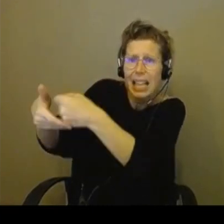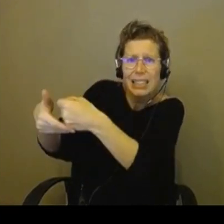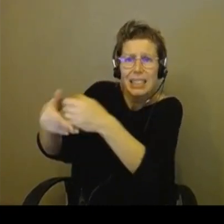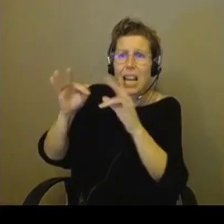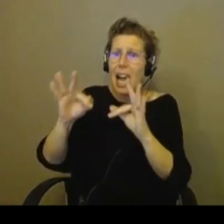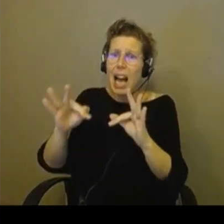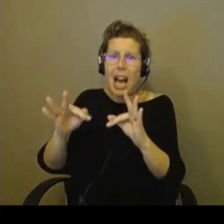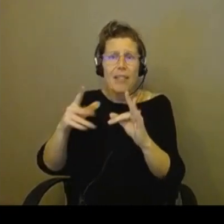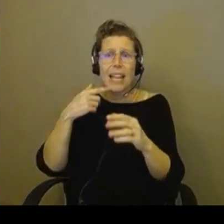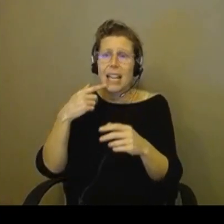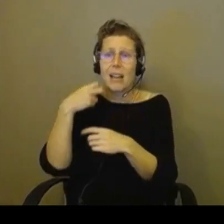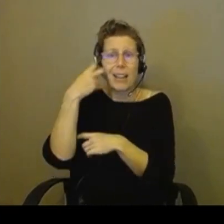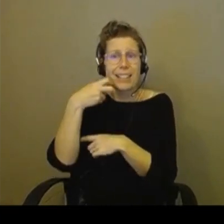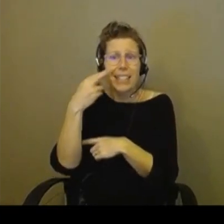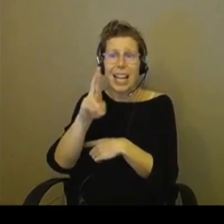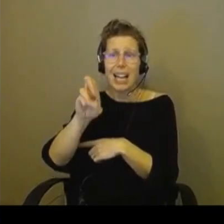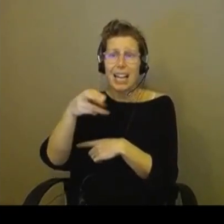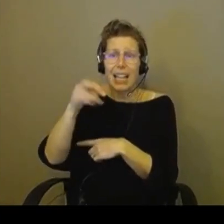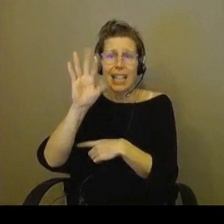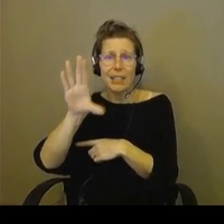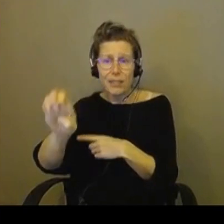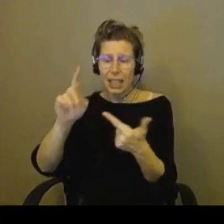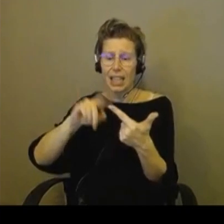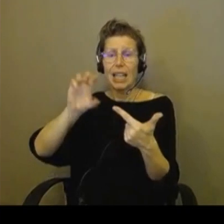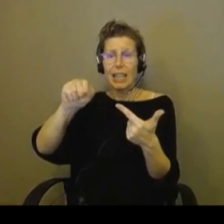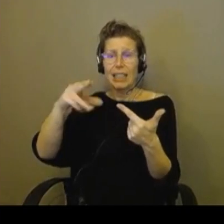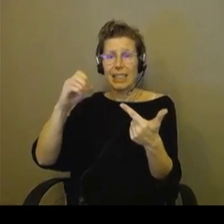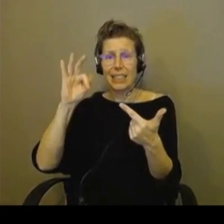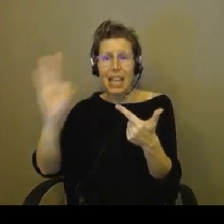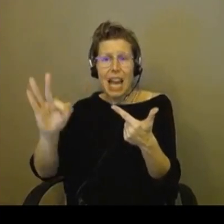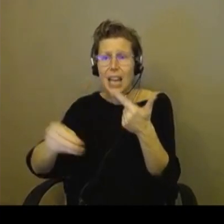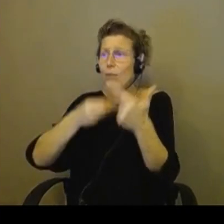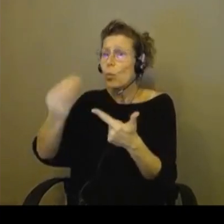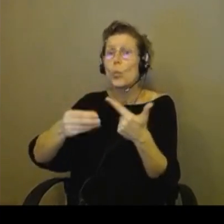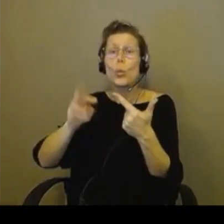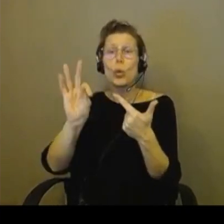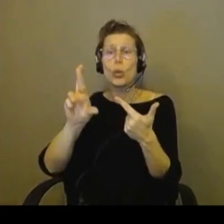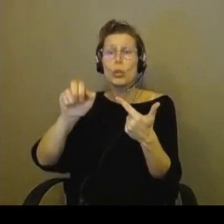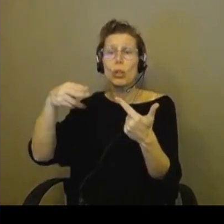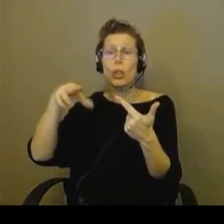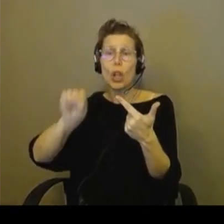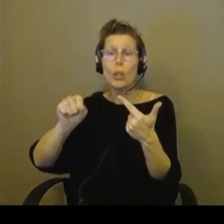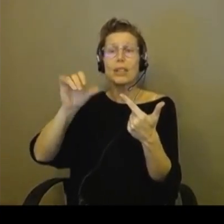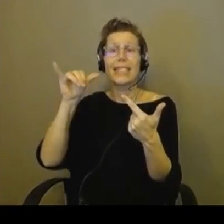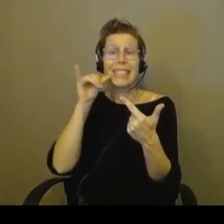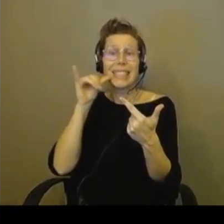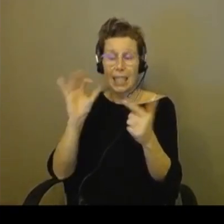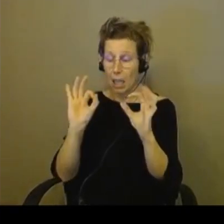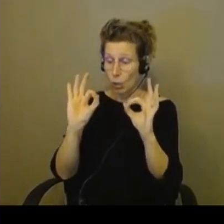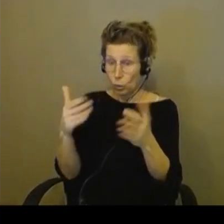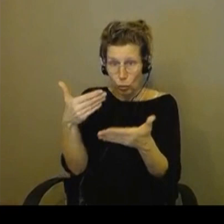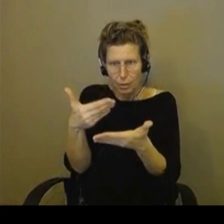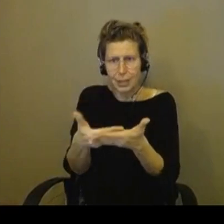Renfe. Sur ce plan-là, la mise en service le 10 janvier dernier de l'application a été réussie. Après,